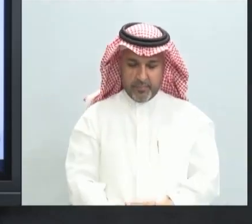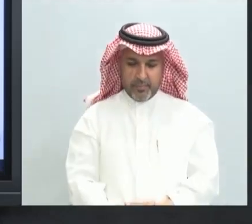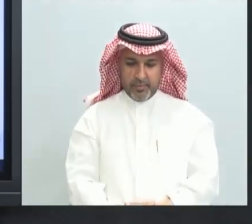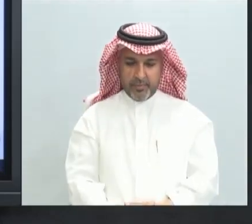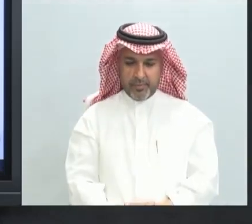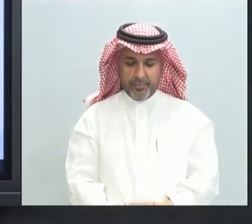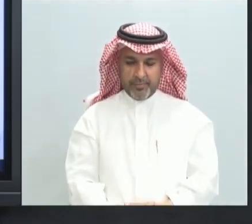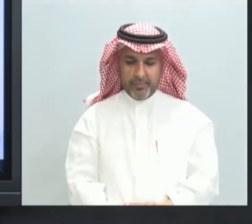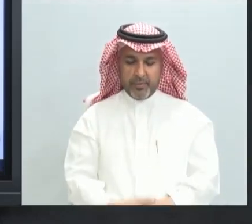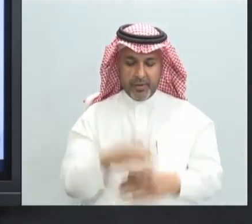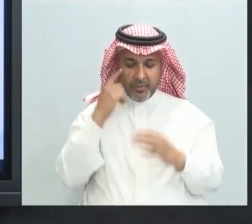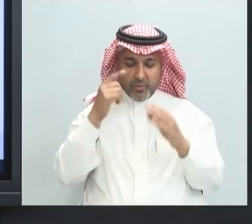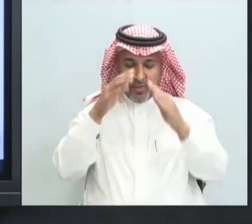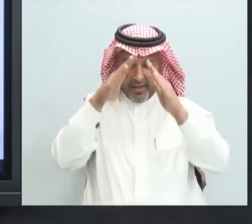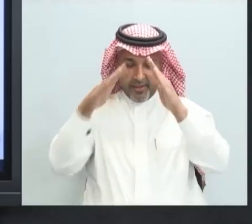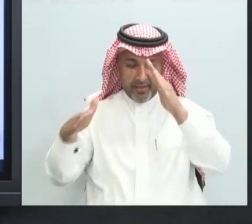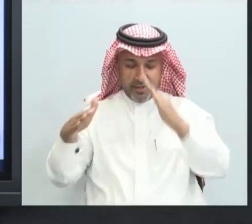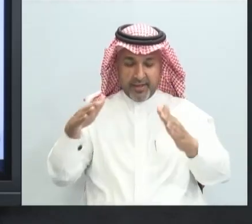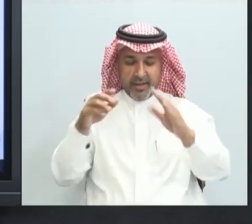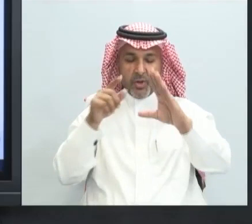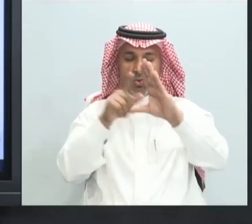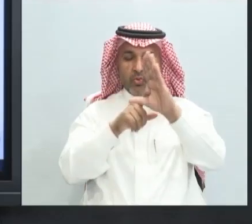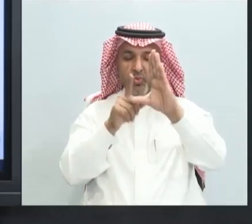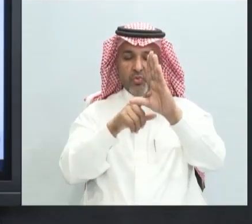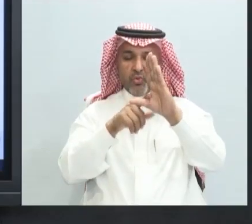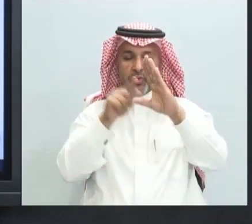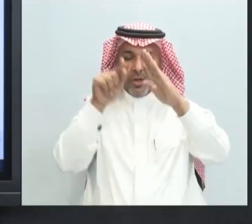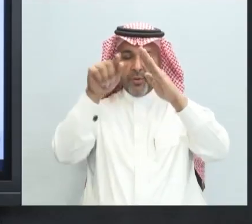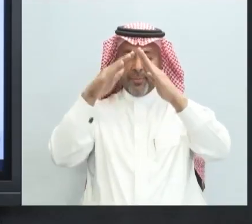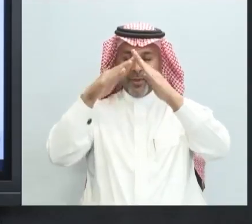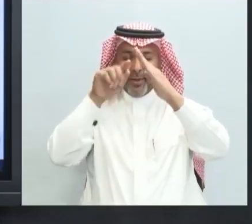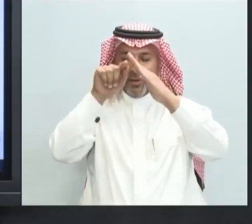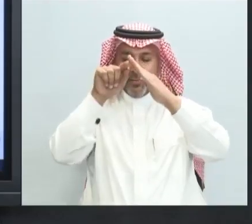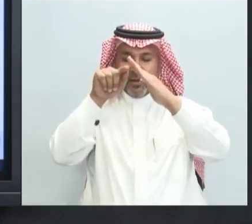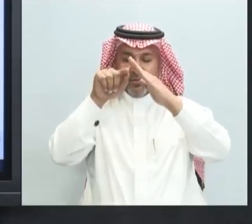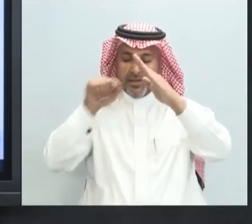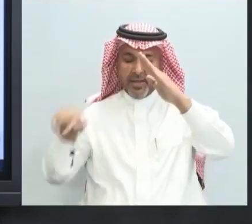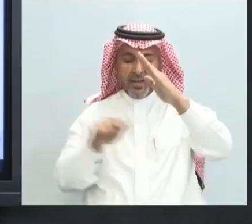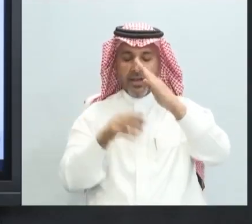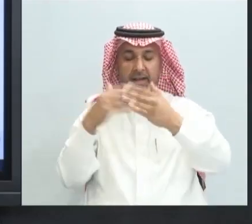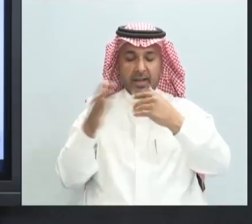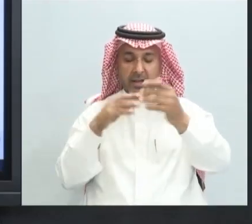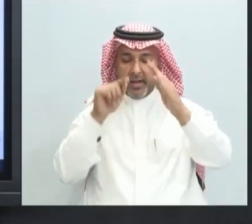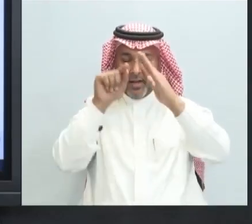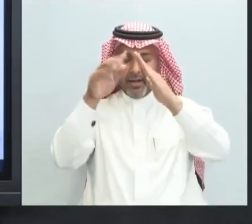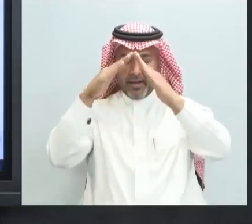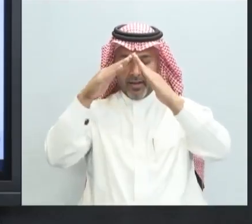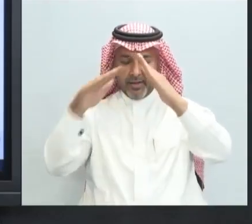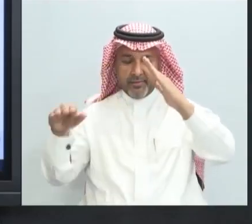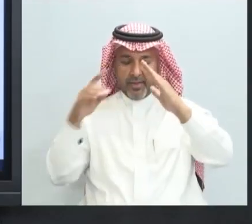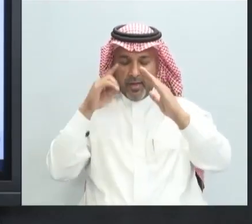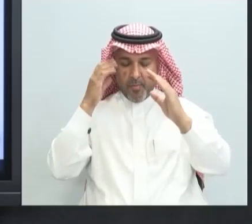وزاويه محصوره بينهما وزي ما قلنا ننتبه ان احنا نستخدم ما نستخدم قانون الجيب حق الدرس السابق الا للزوايا الصغيره